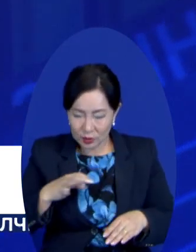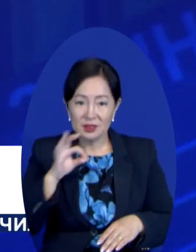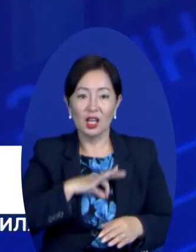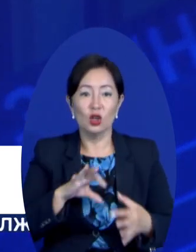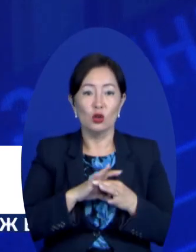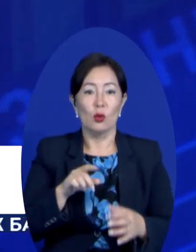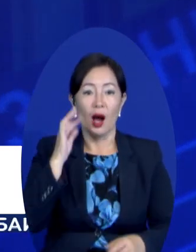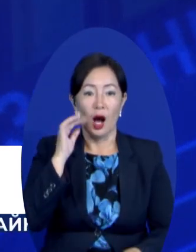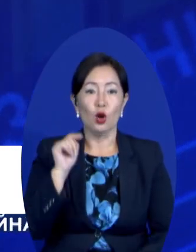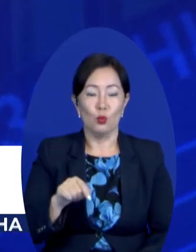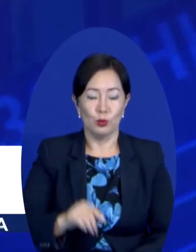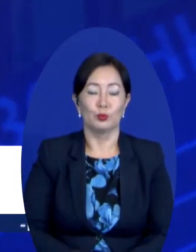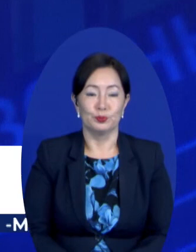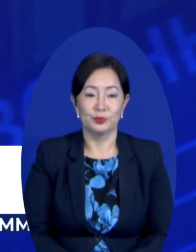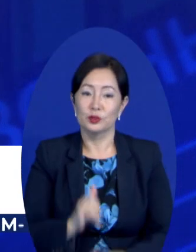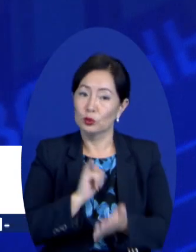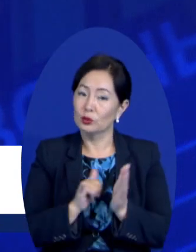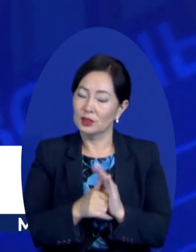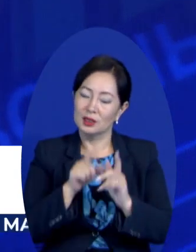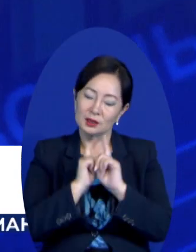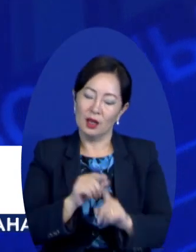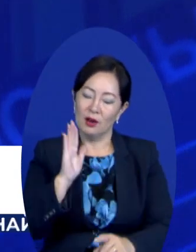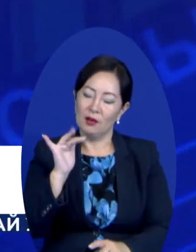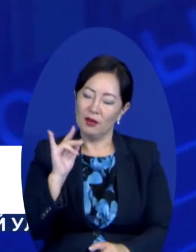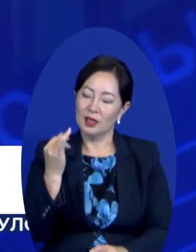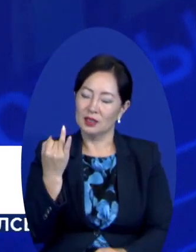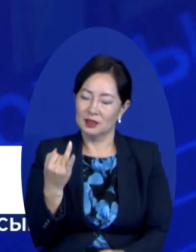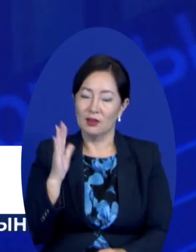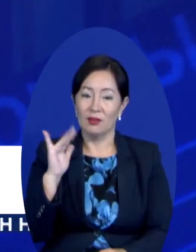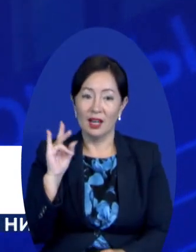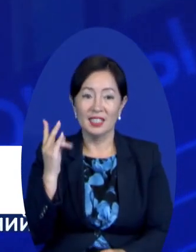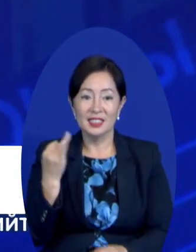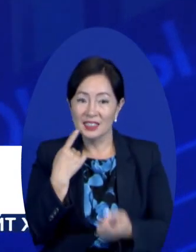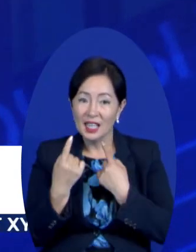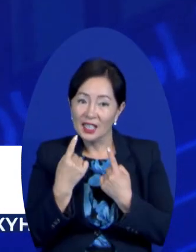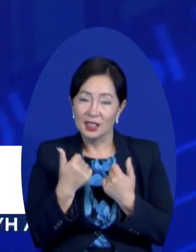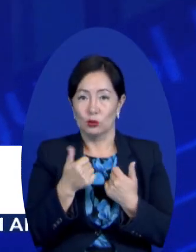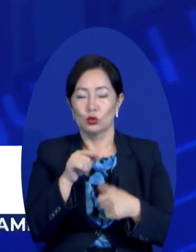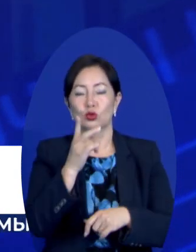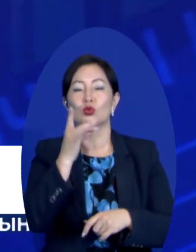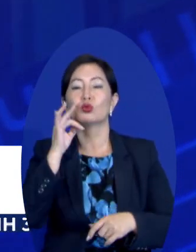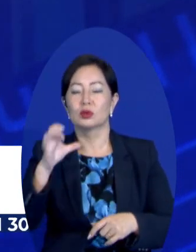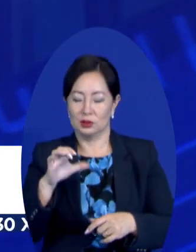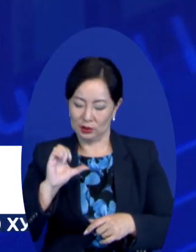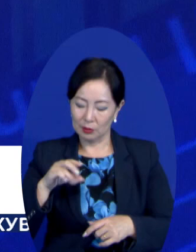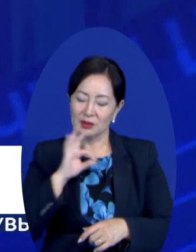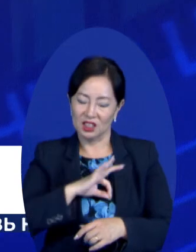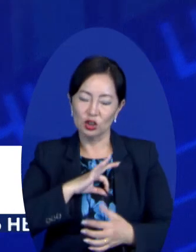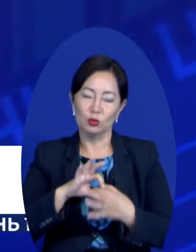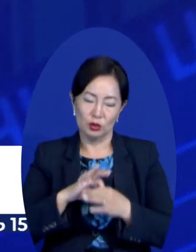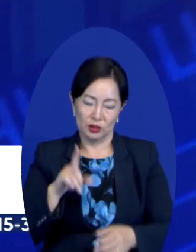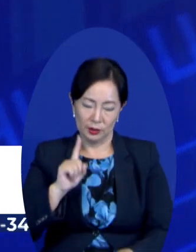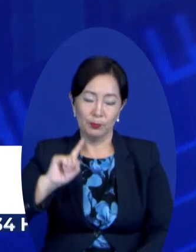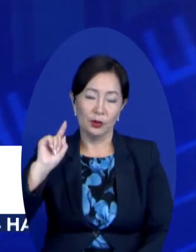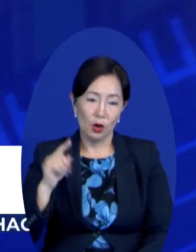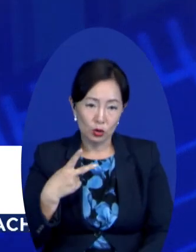бас нэг арга хэмжээ болох юм. Тэгэхээр энэ утгаараа бол вангийн айлчлал за яригдсан энэ хүс сэтгэн маань бас манай нүүрсний салбарт бол маш ач холбогдолтой болсон нэгдүгээр.